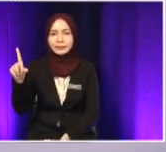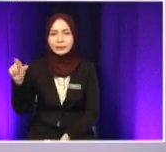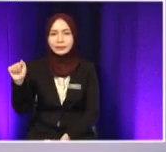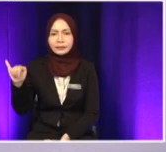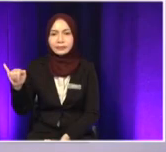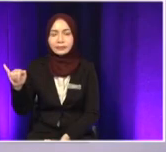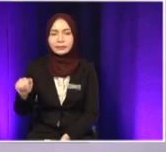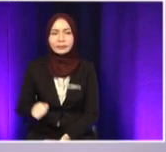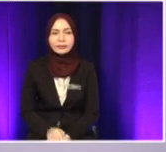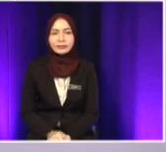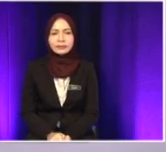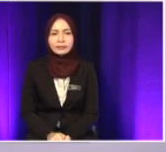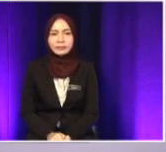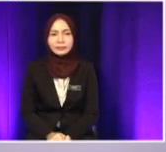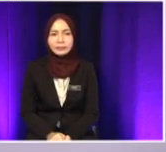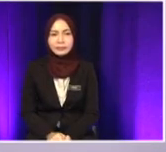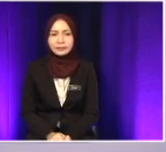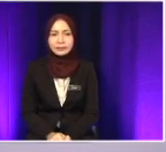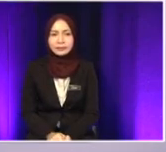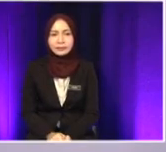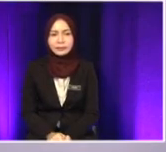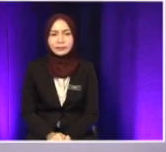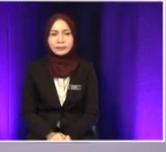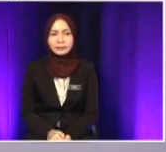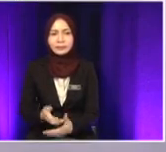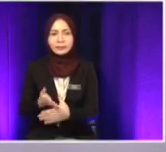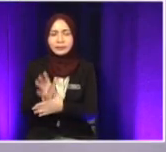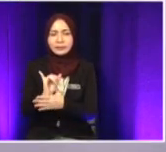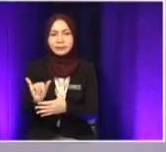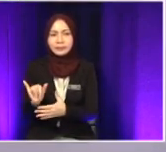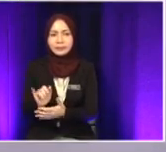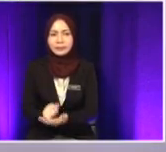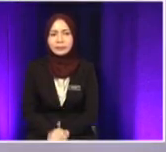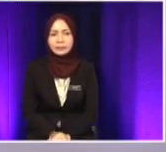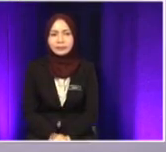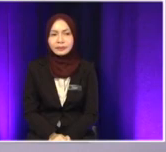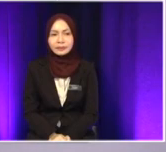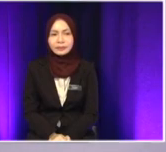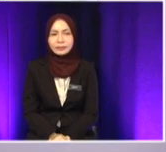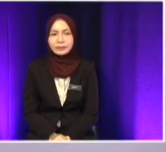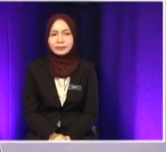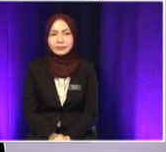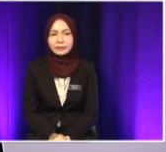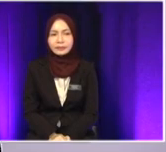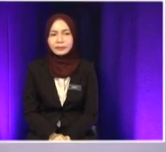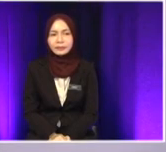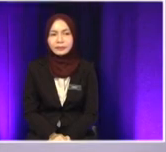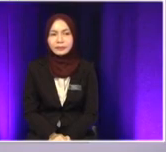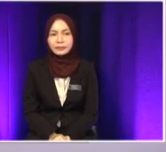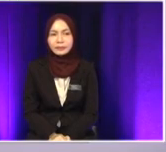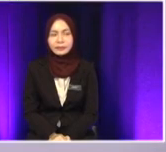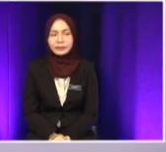Oke mulai di rumah kita tes lagi berhibur secara sederhana dan tidak melampaui